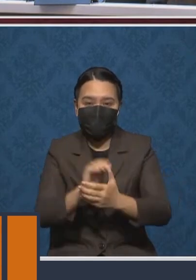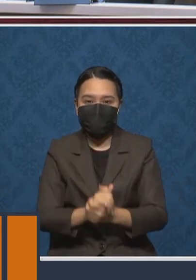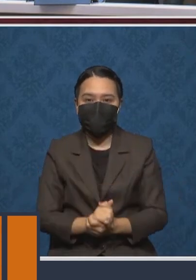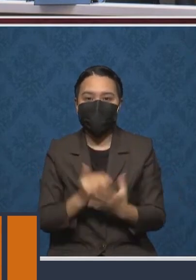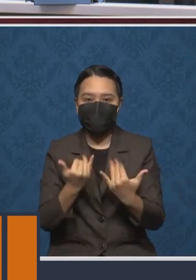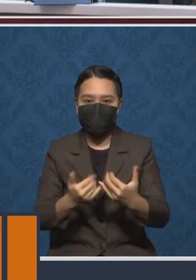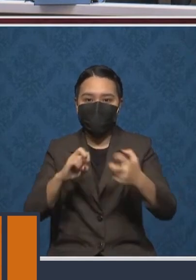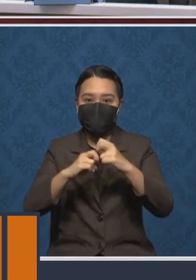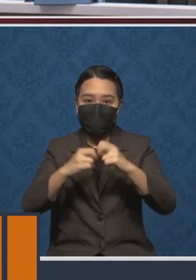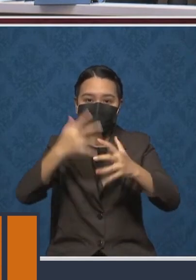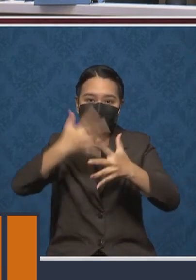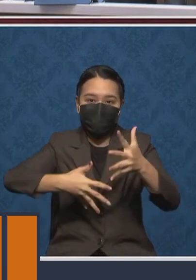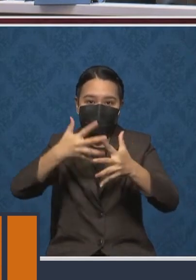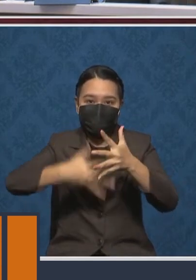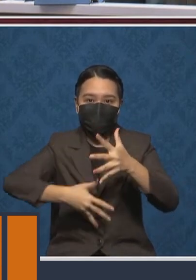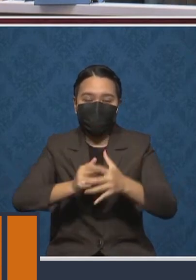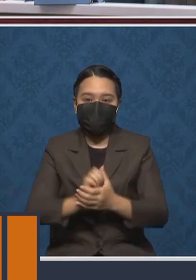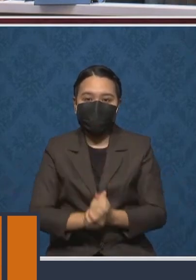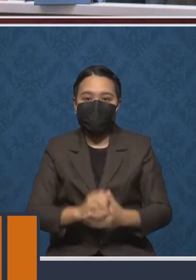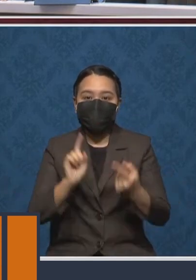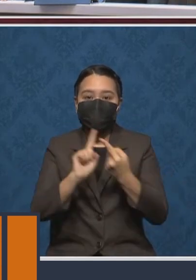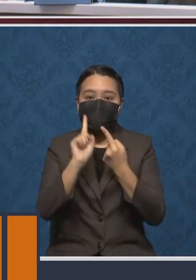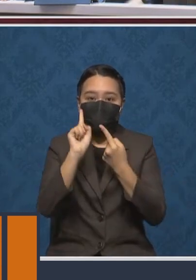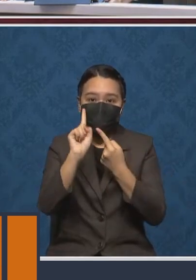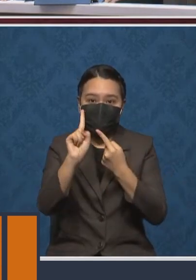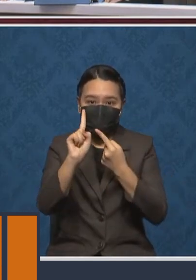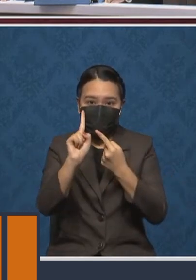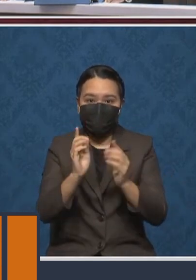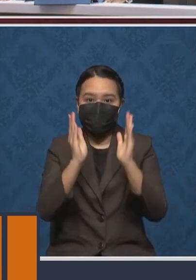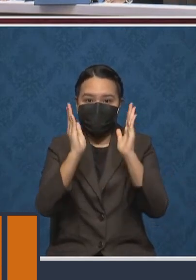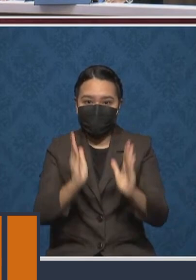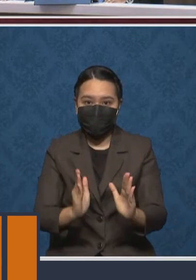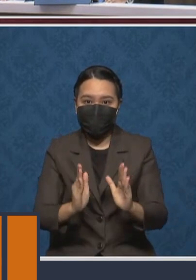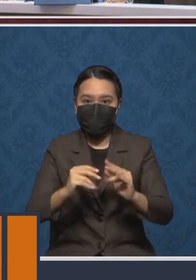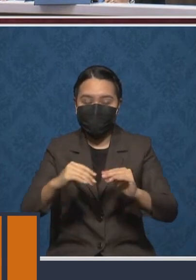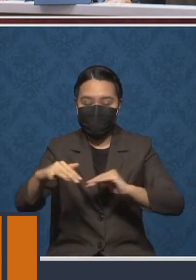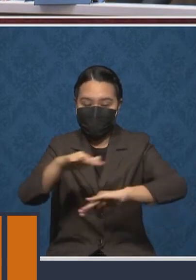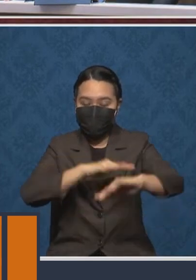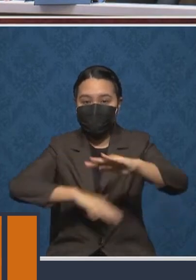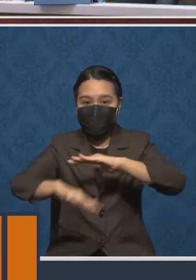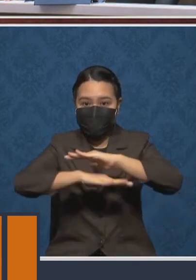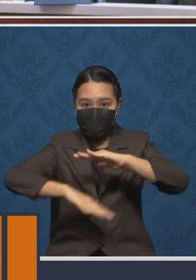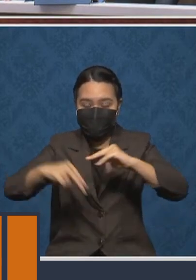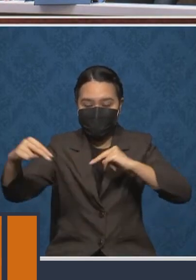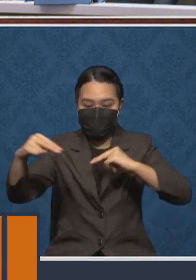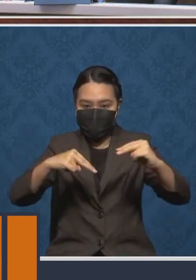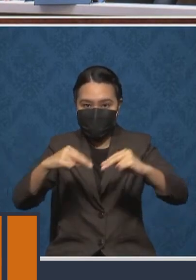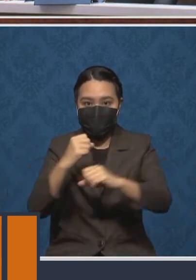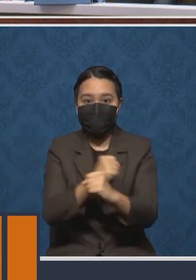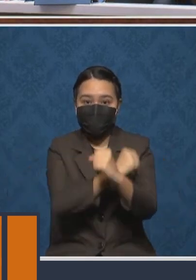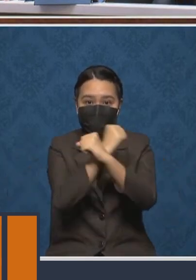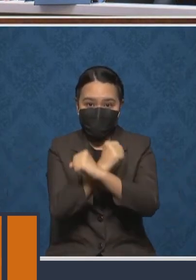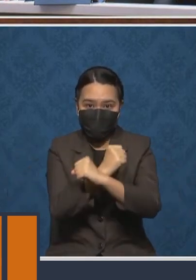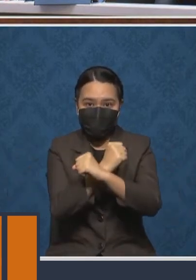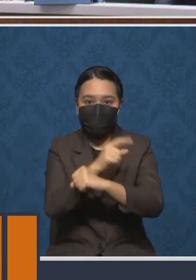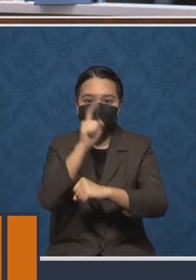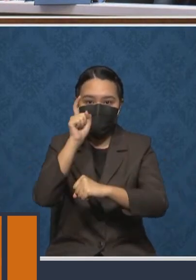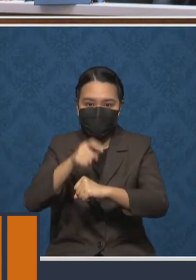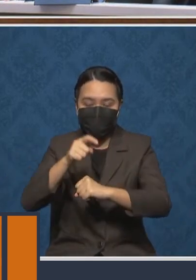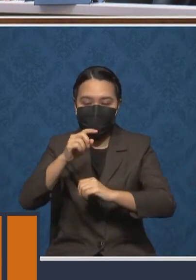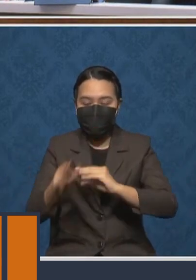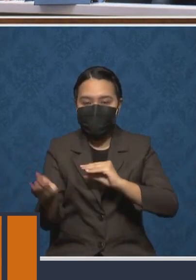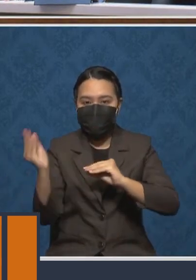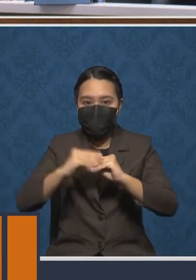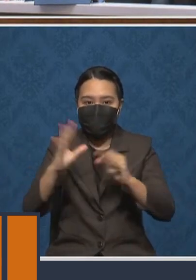ประเด็นที่1แล้วครับท่านประธานครับภาระหน้าที่การคุ้มครองพยานเนี่ยจะมีการเพิ่มขึ้นนะครับใน